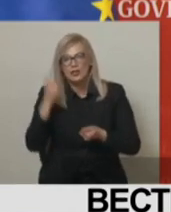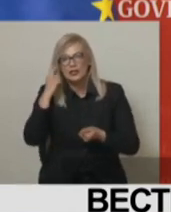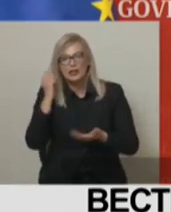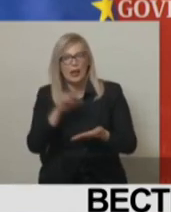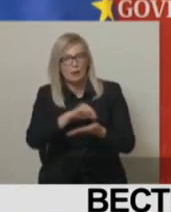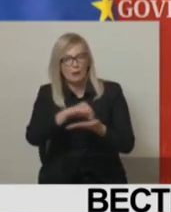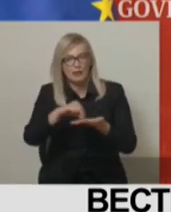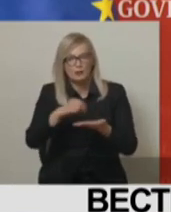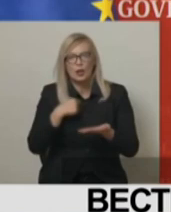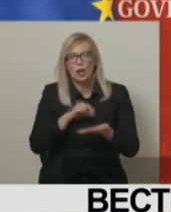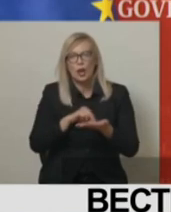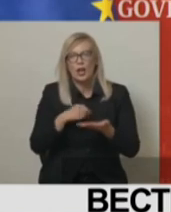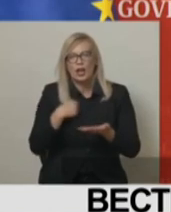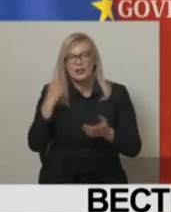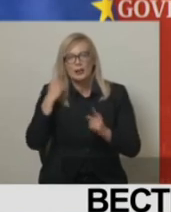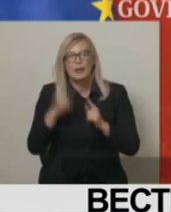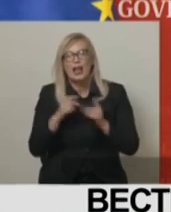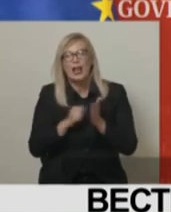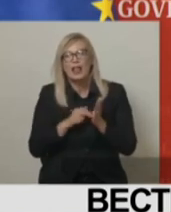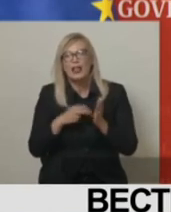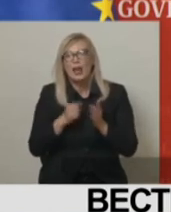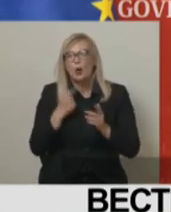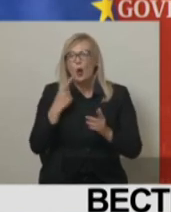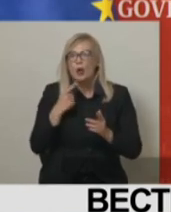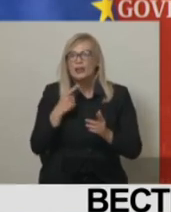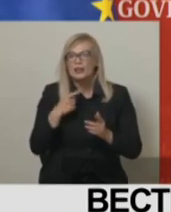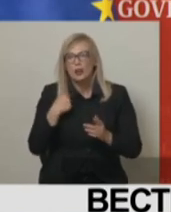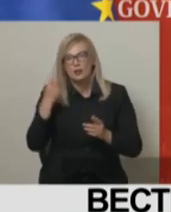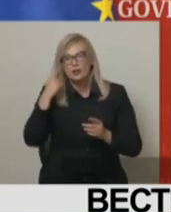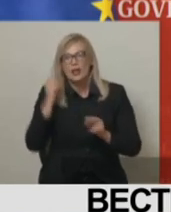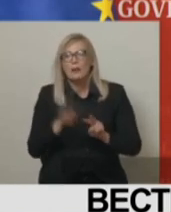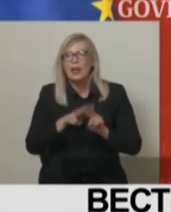кириличното писмо, ја знаеме глаголицата, го знаеме растот и развојот на